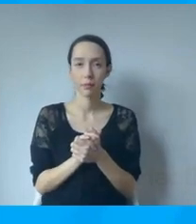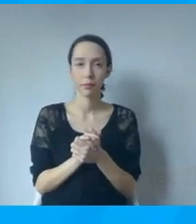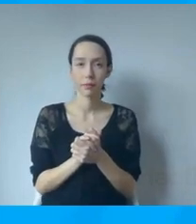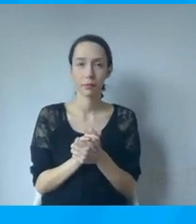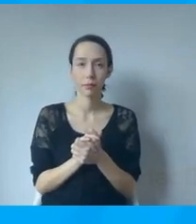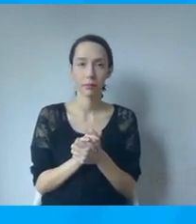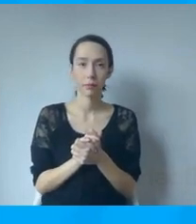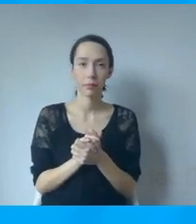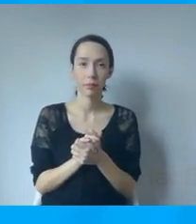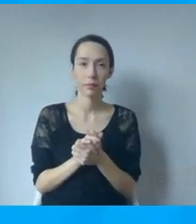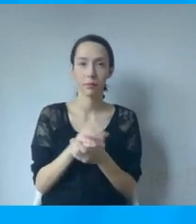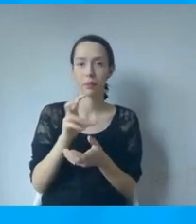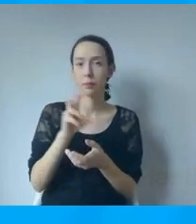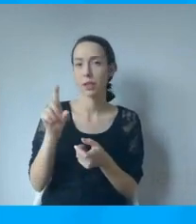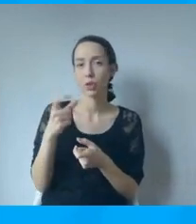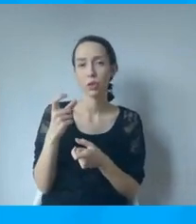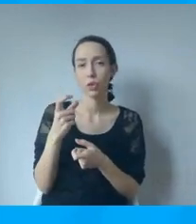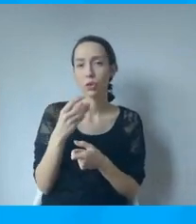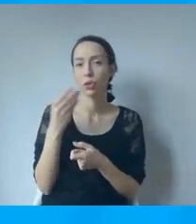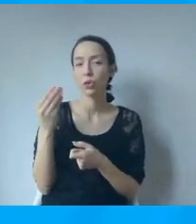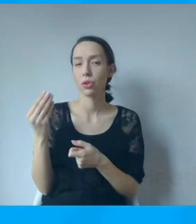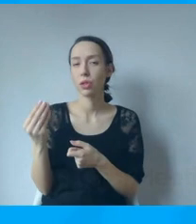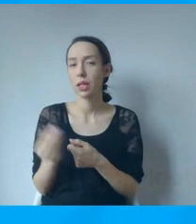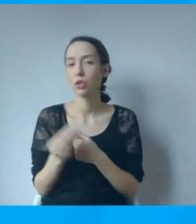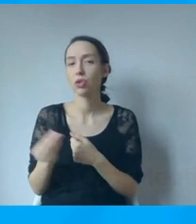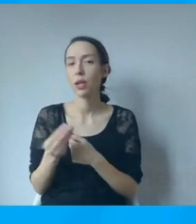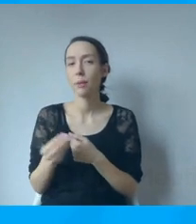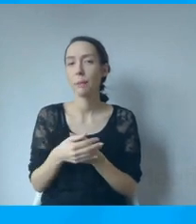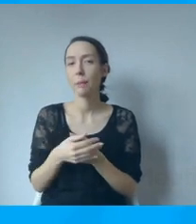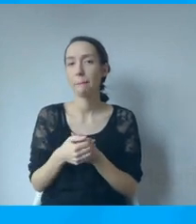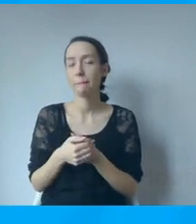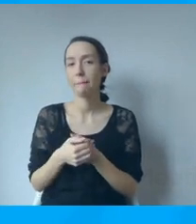Czy coś jeszcze tu się pojawia, czy...